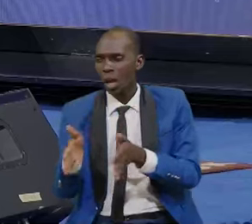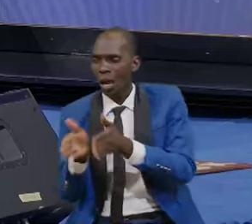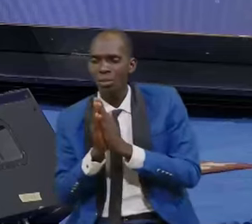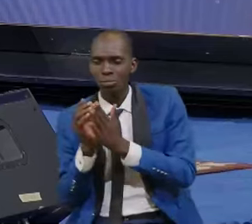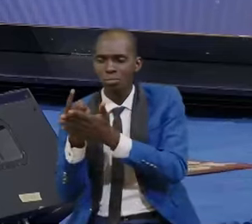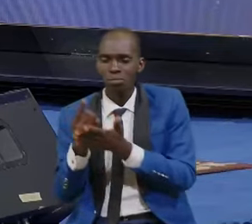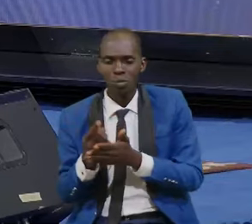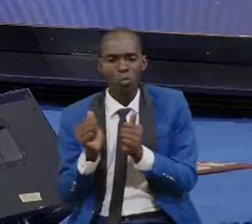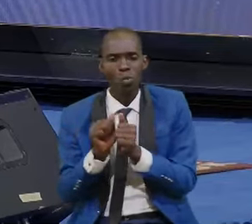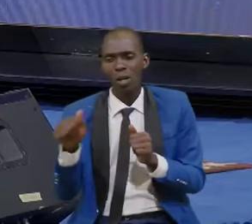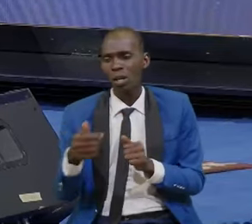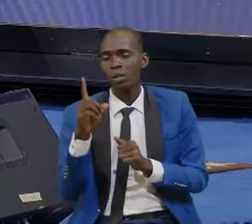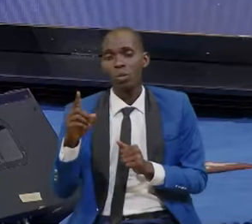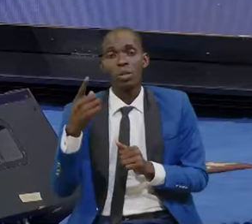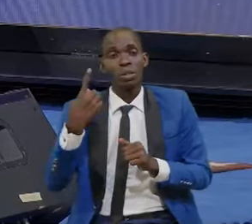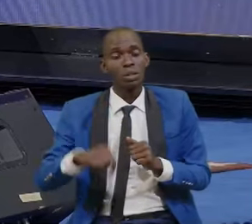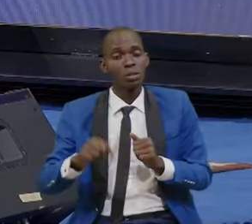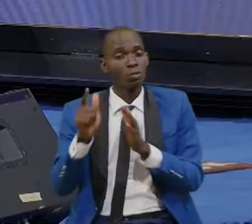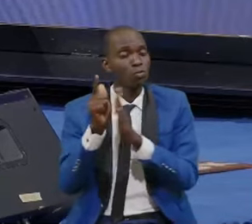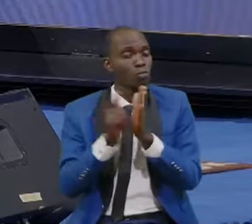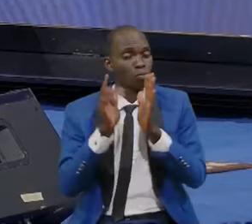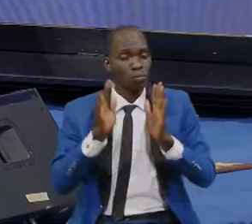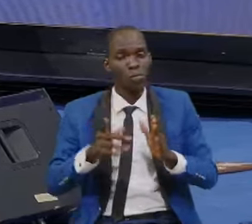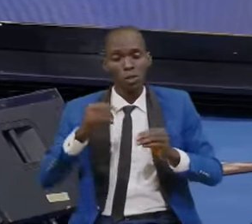personne, les prêteurs,